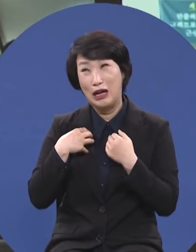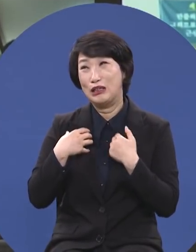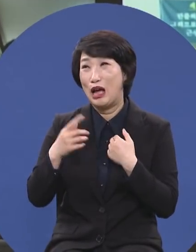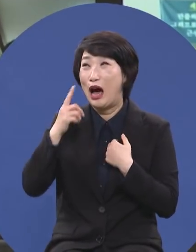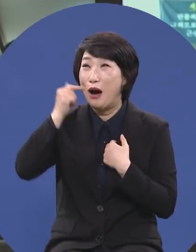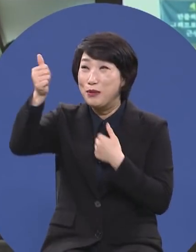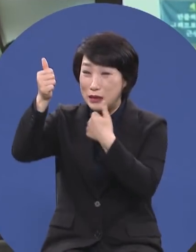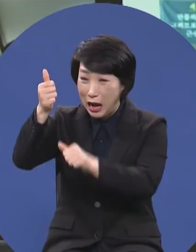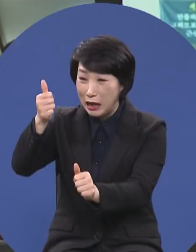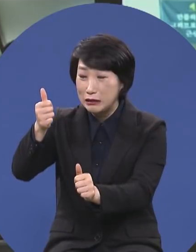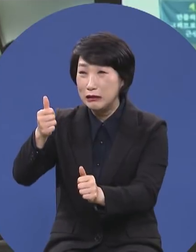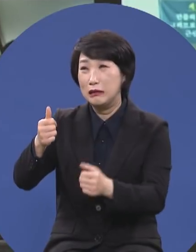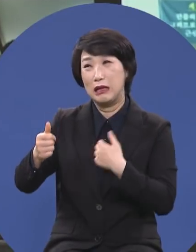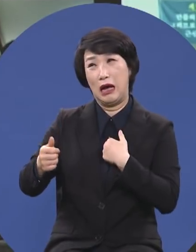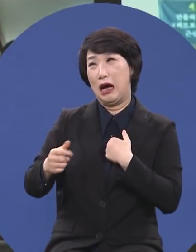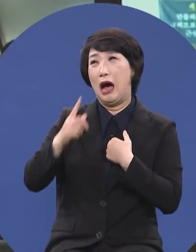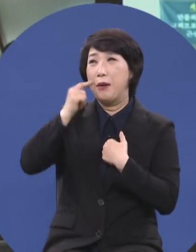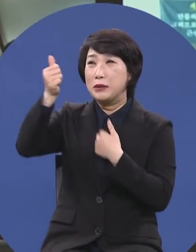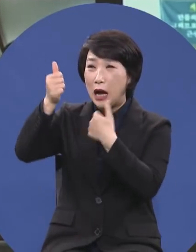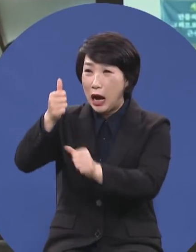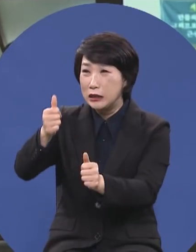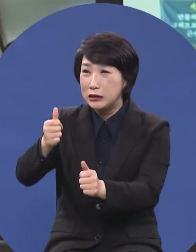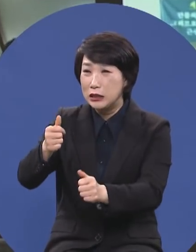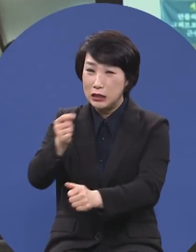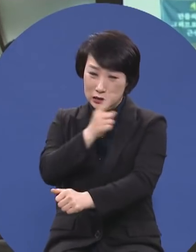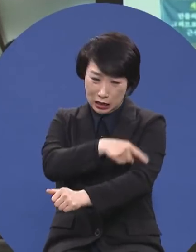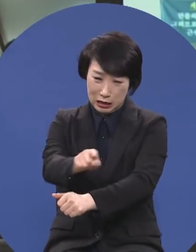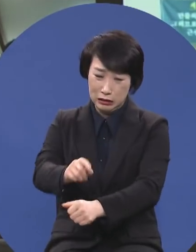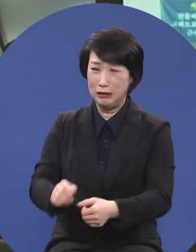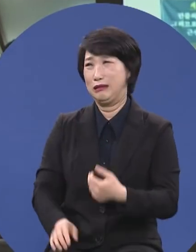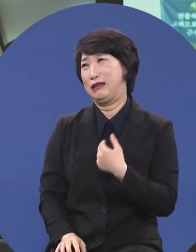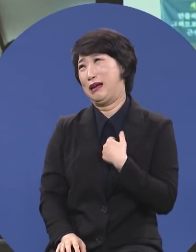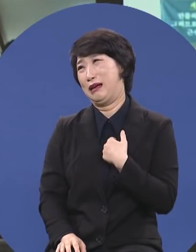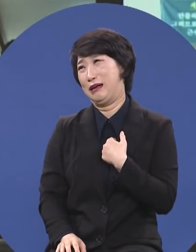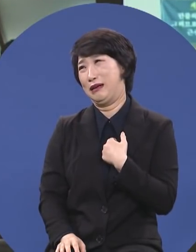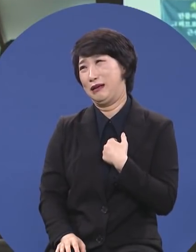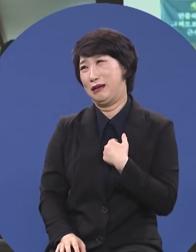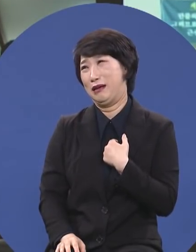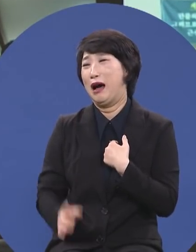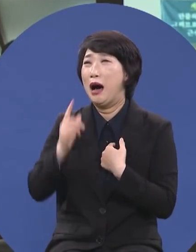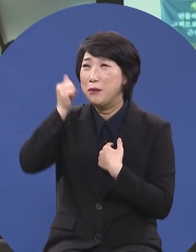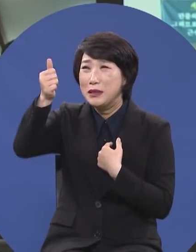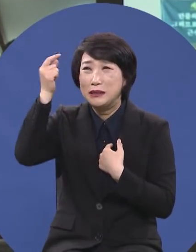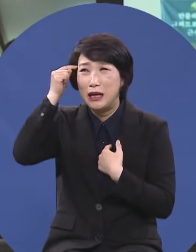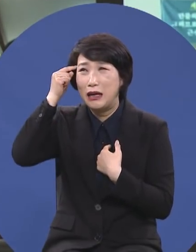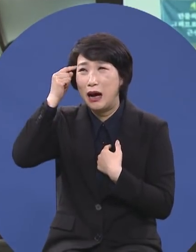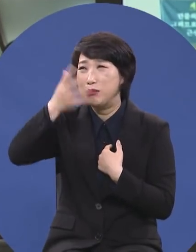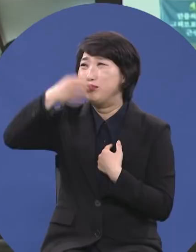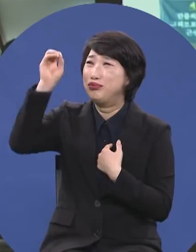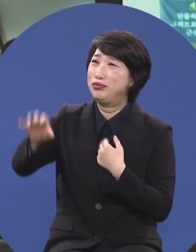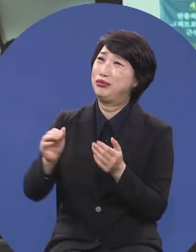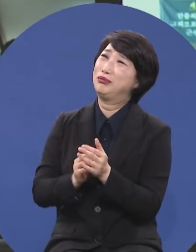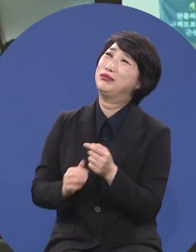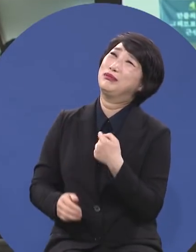내가 아버지의 아들로서 아버지의 아들을 상실할 만큼 아버지의 생각을